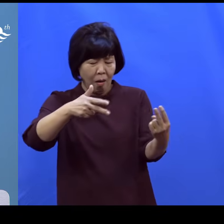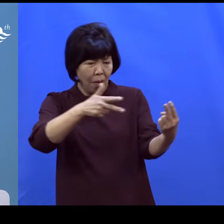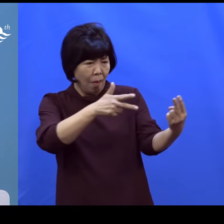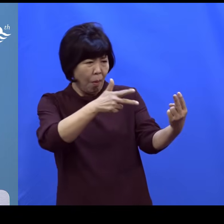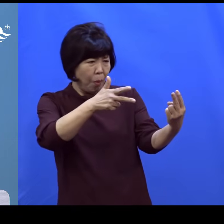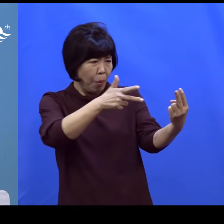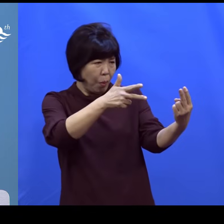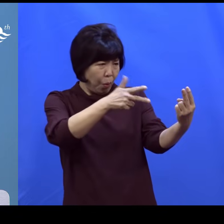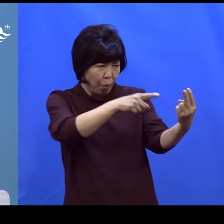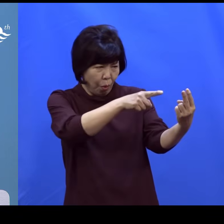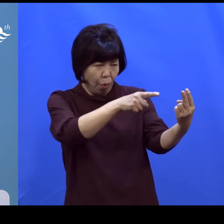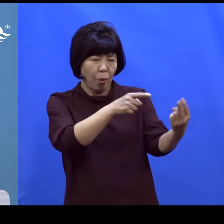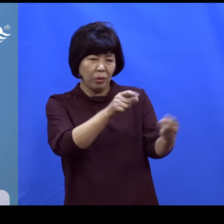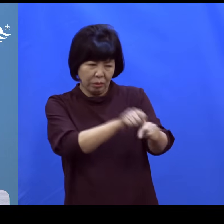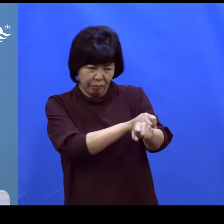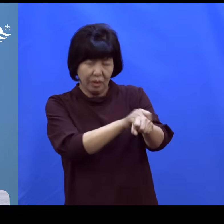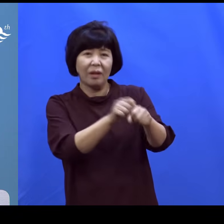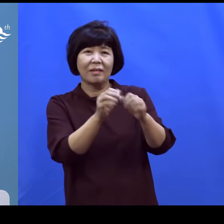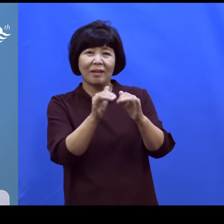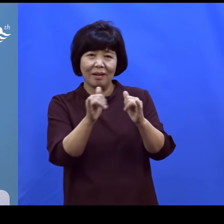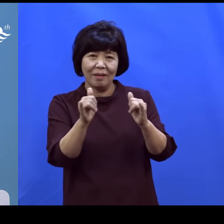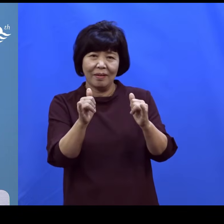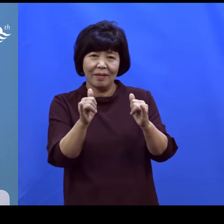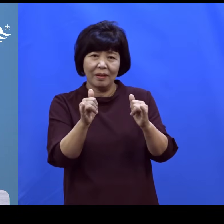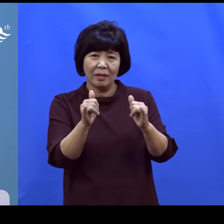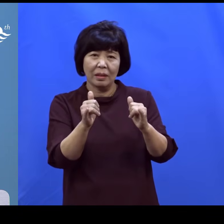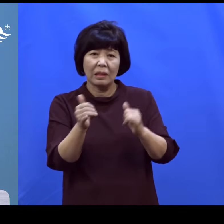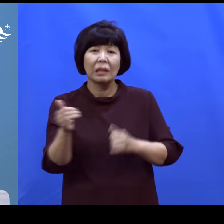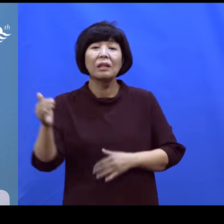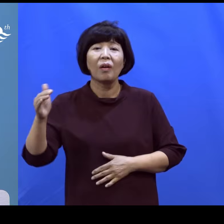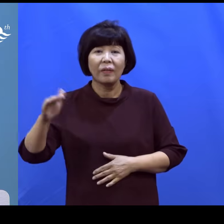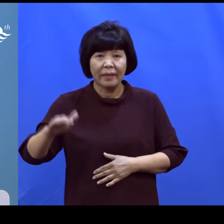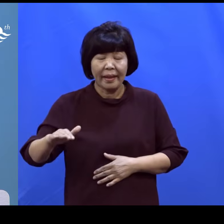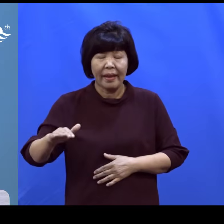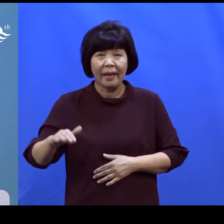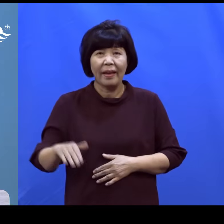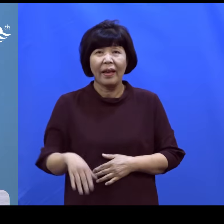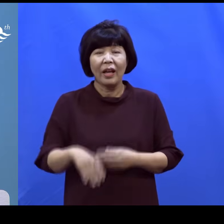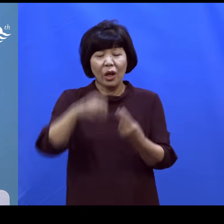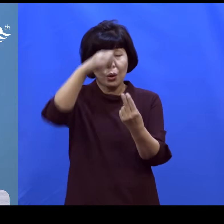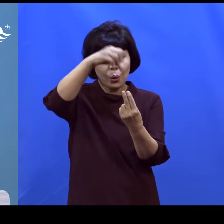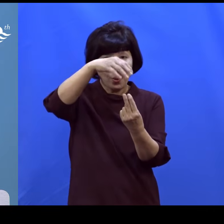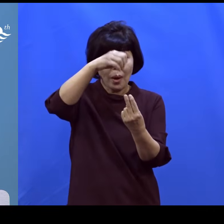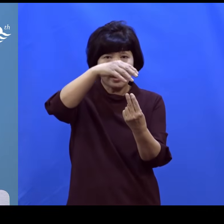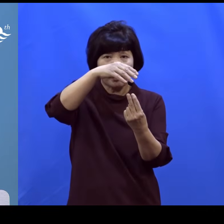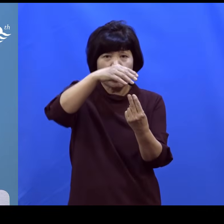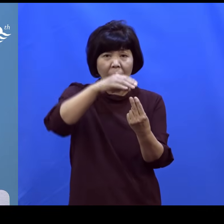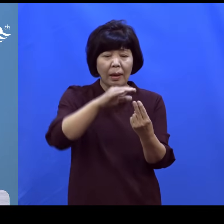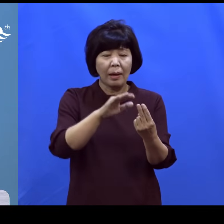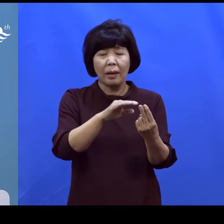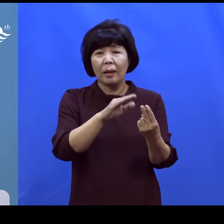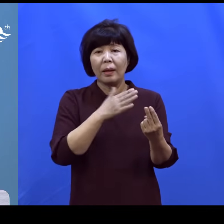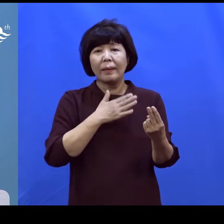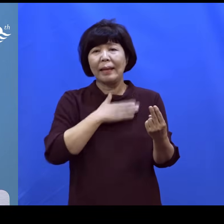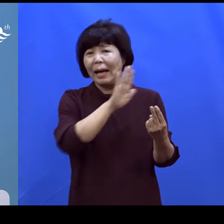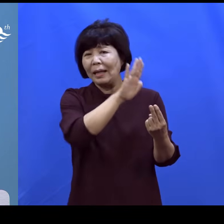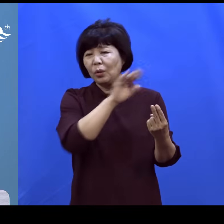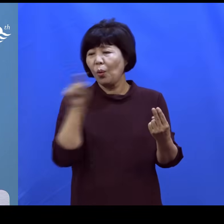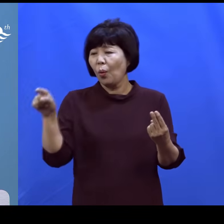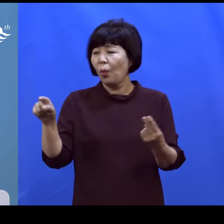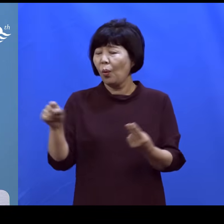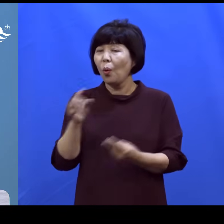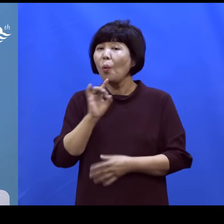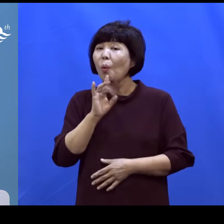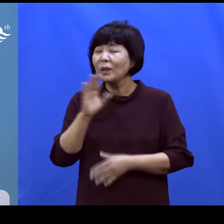맞출 수 있었습니다. 그러나 여러분, 요한은 계속해서 뭘 해요? 그리스도에게로 초점을 맞추고 있는 거예요. 그리스도라는 그리스도,